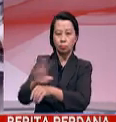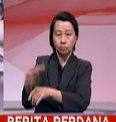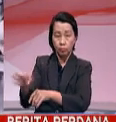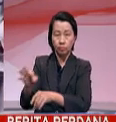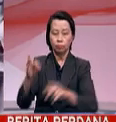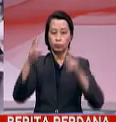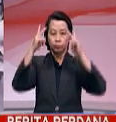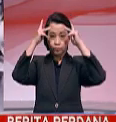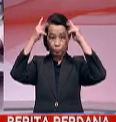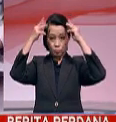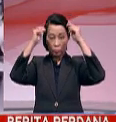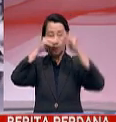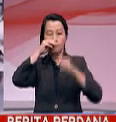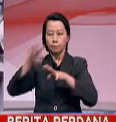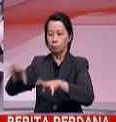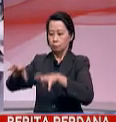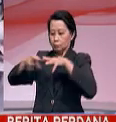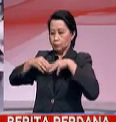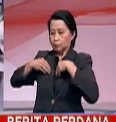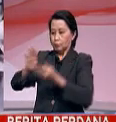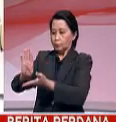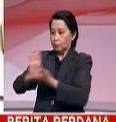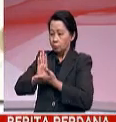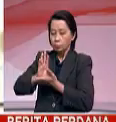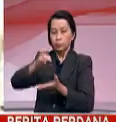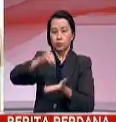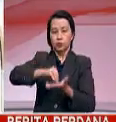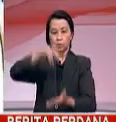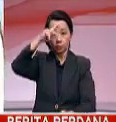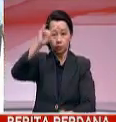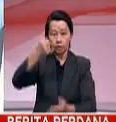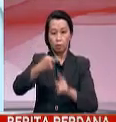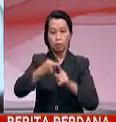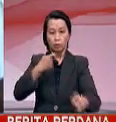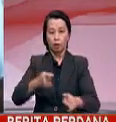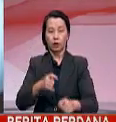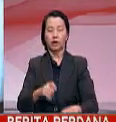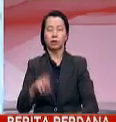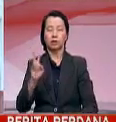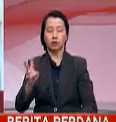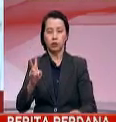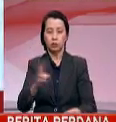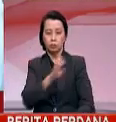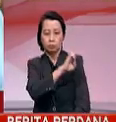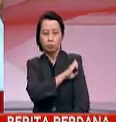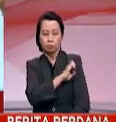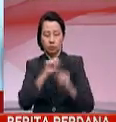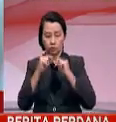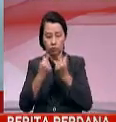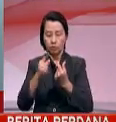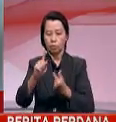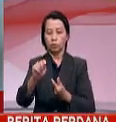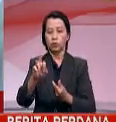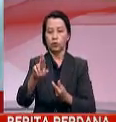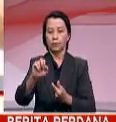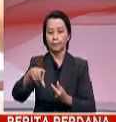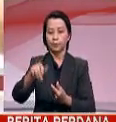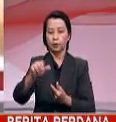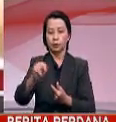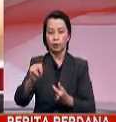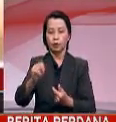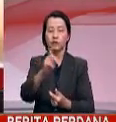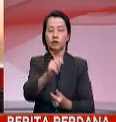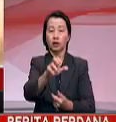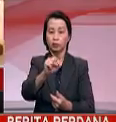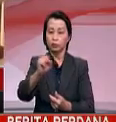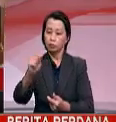Menteri Tan Sri Muhyiddin Yassin menerima sumbangan itu di Putrajaya daripada Naib Pengerusi Eksekutif Kumpulan Tropicana, Tan Sri Tan